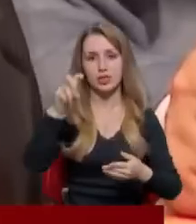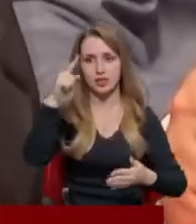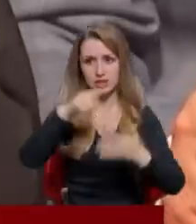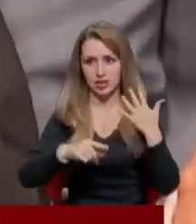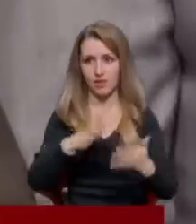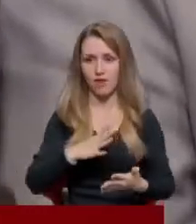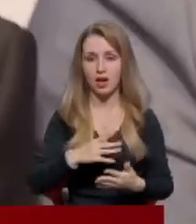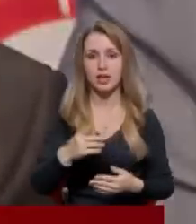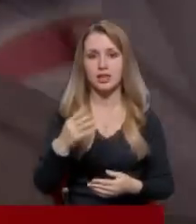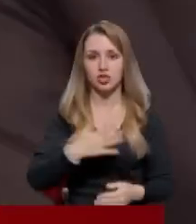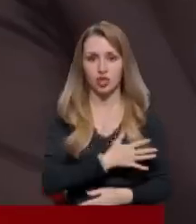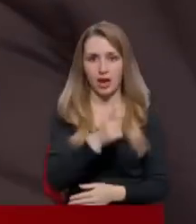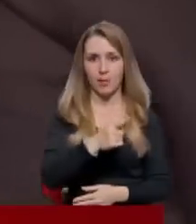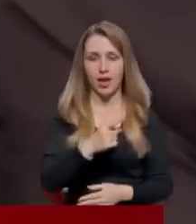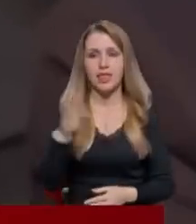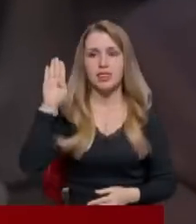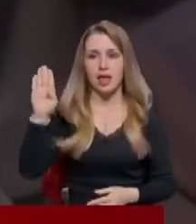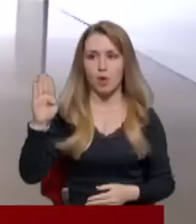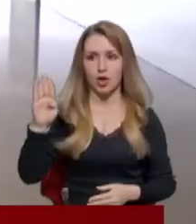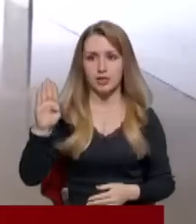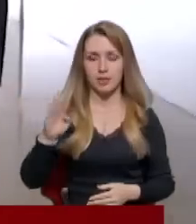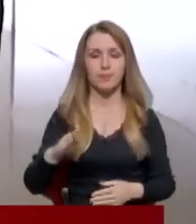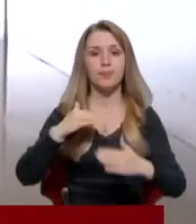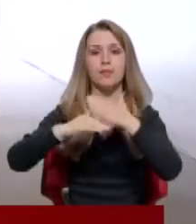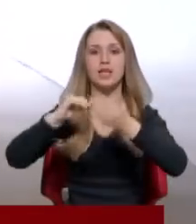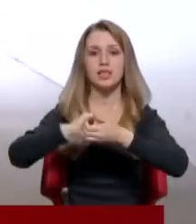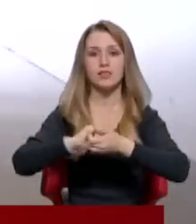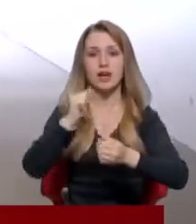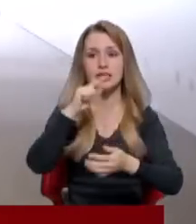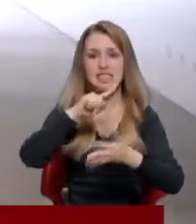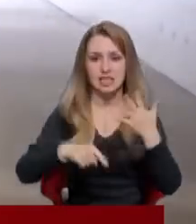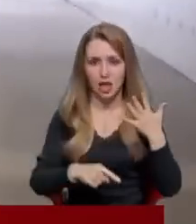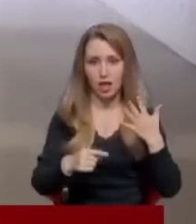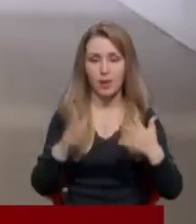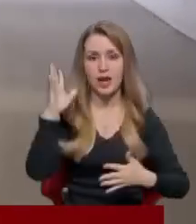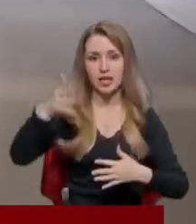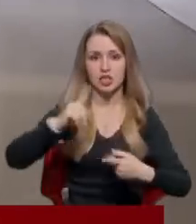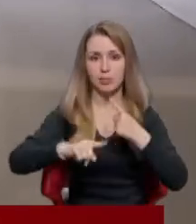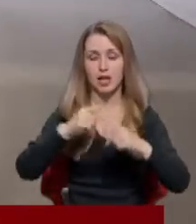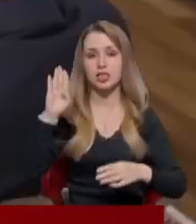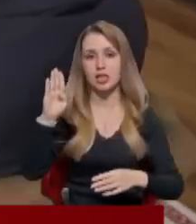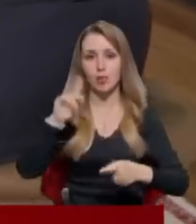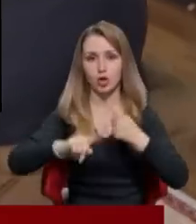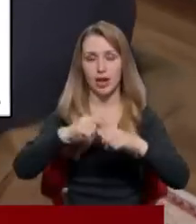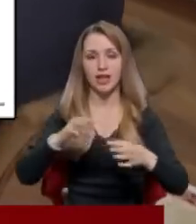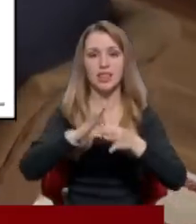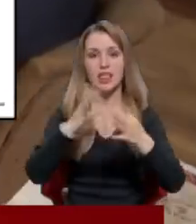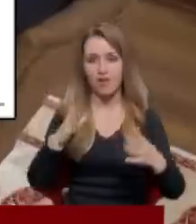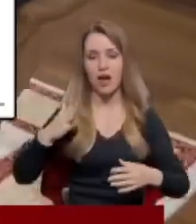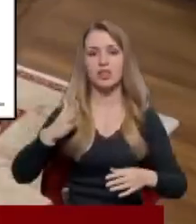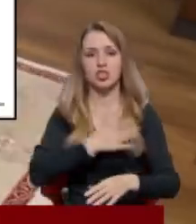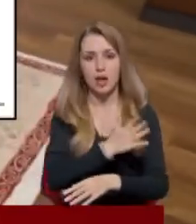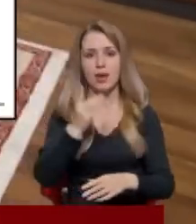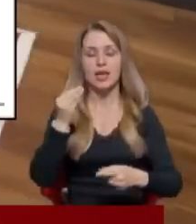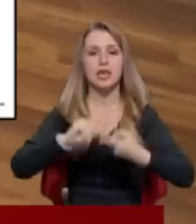Cumhuriyet Halk Partisi demokrasi'nin millet ittifakının sıralaması gelecek Partisi Demokrat Parti Deva CHP